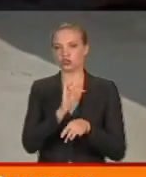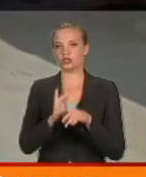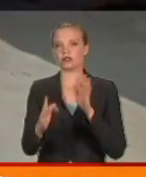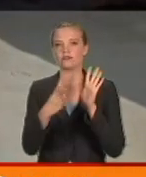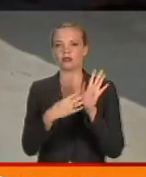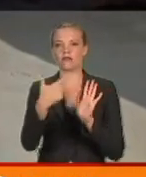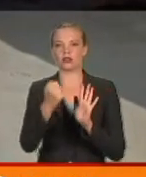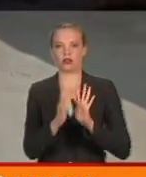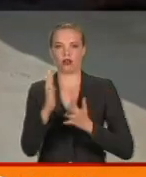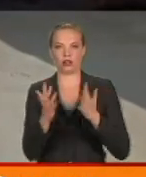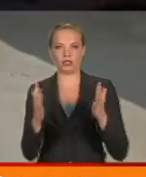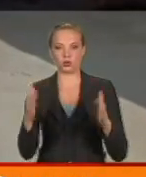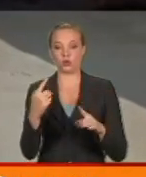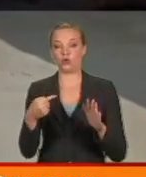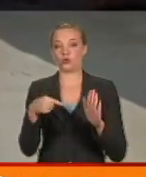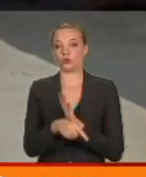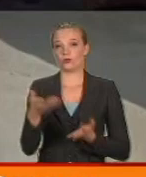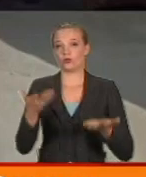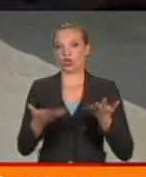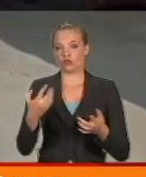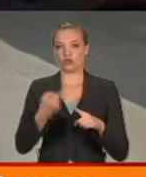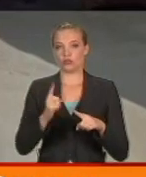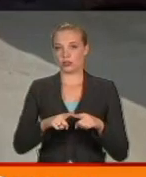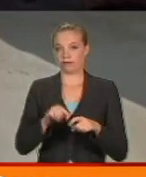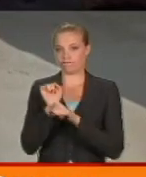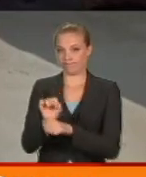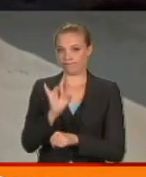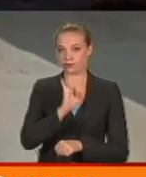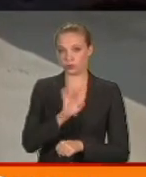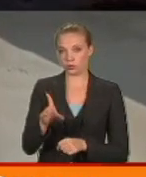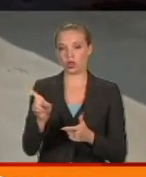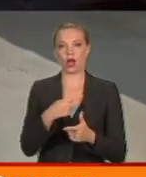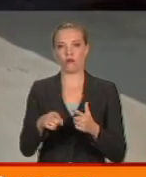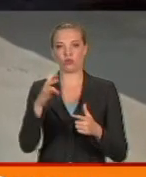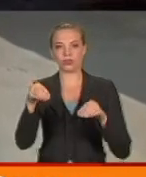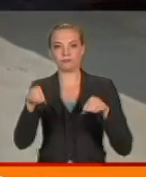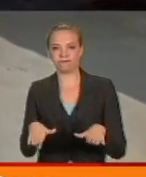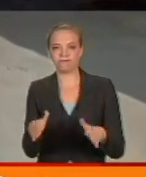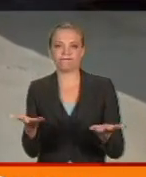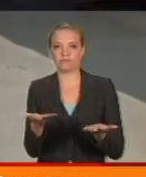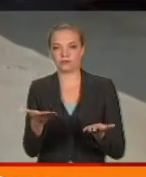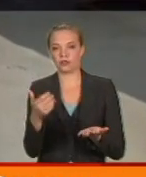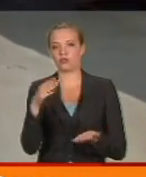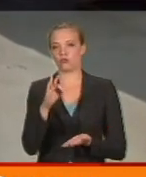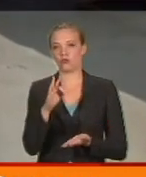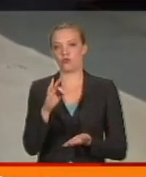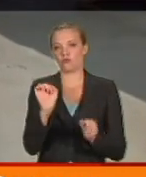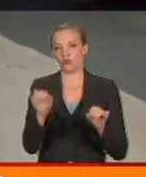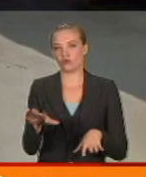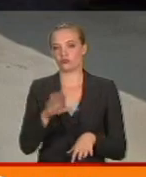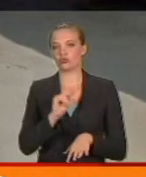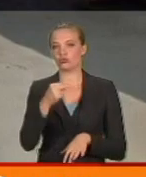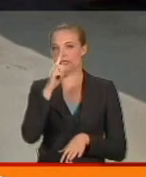декілька гектарів лісу. І, тобто, якщо це не припинити або не врегулювати якимось чином, то не виключено, що